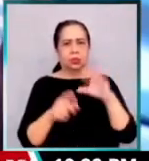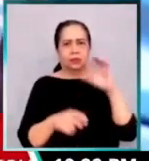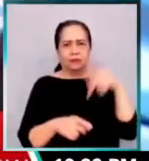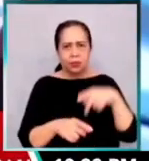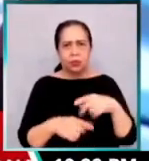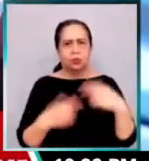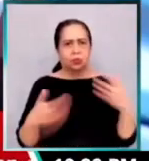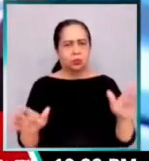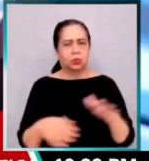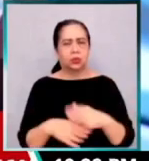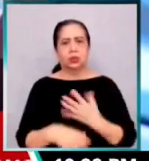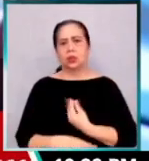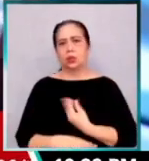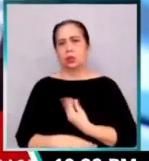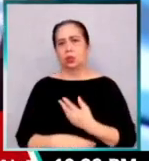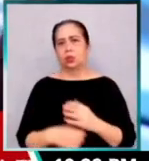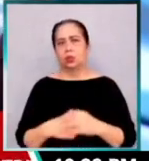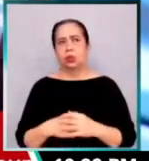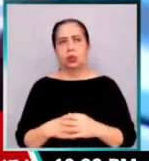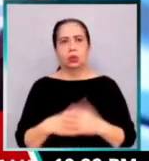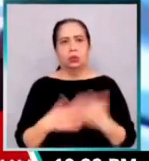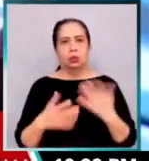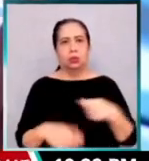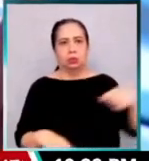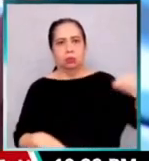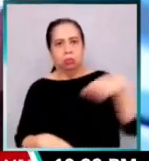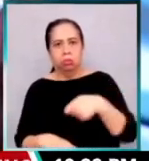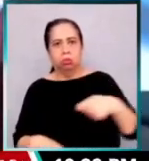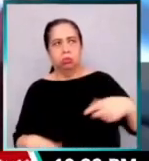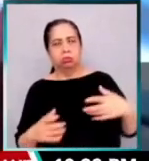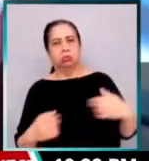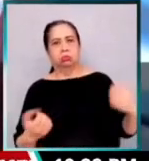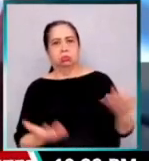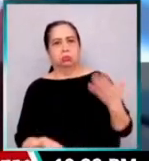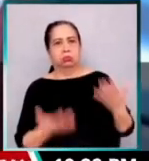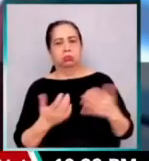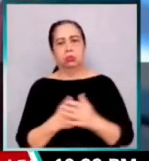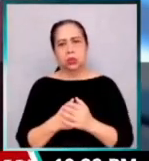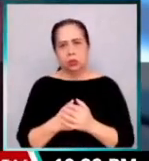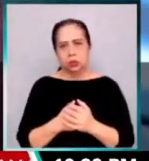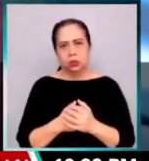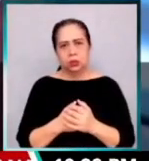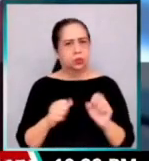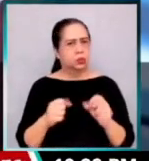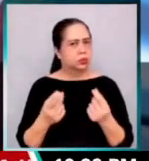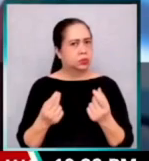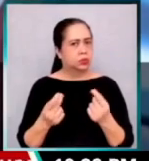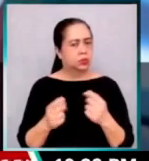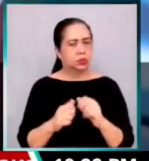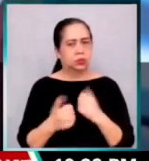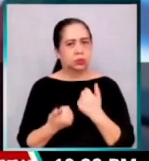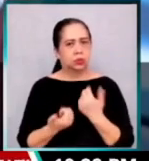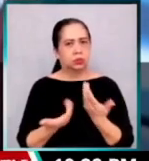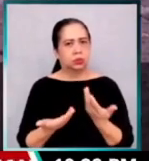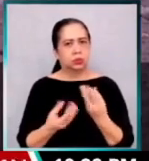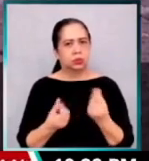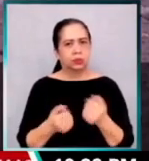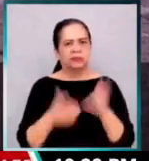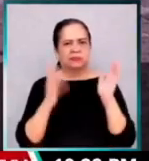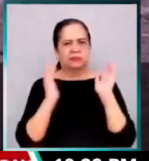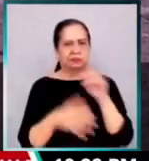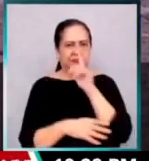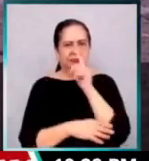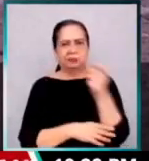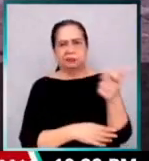Natakot ba mamaya? Saksakay na lang kami bigla. So ano pong ginagawa niyo kuya pag gano'n? Nahayaan na lang, ma'am. Ayon